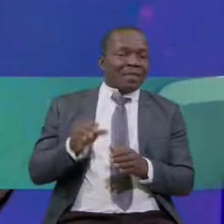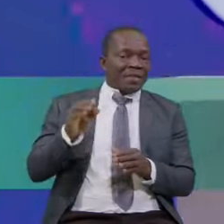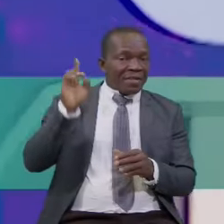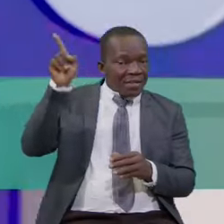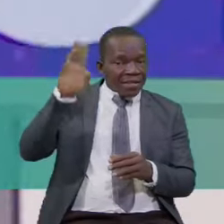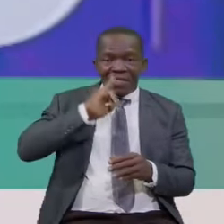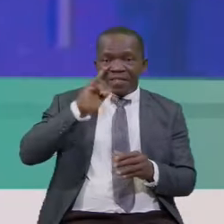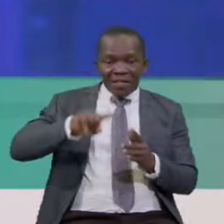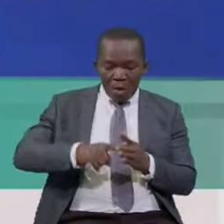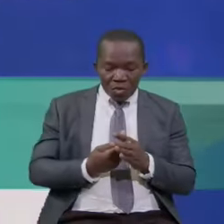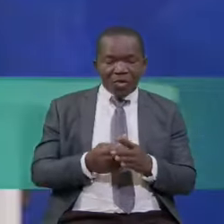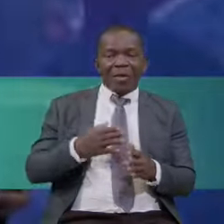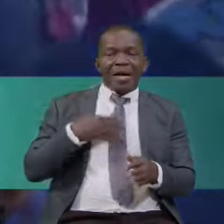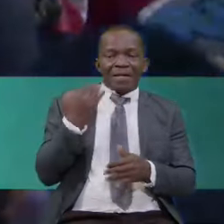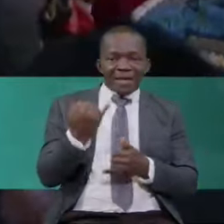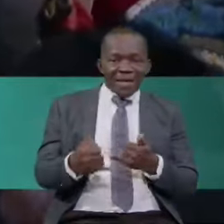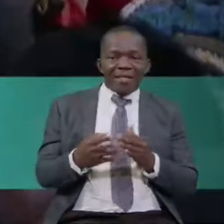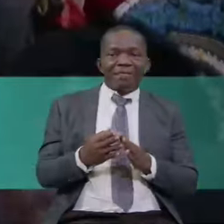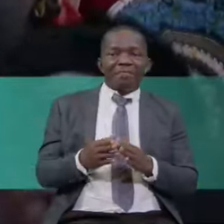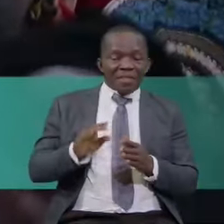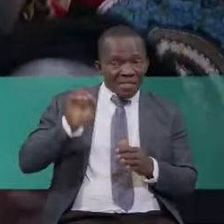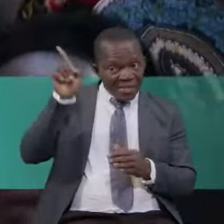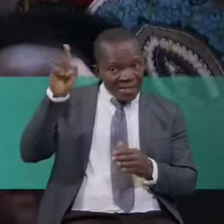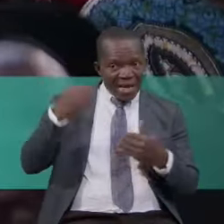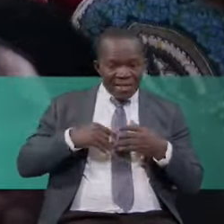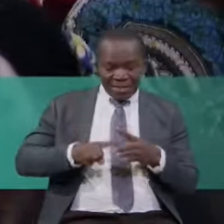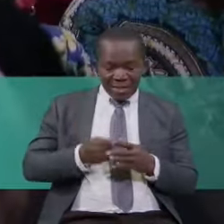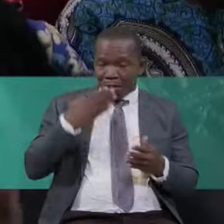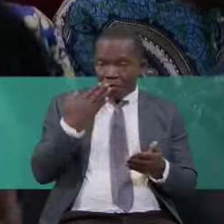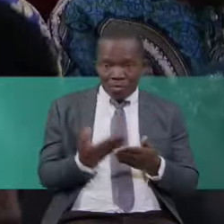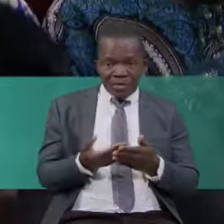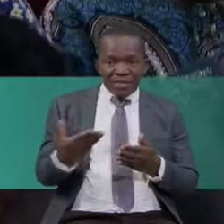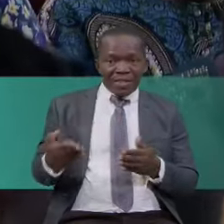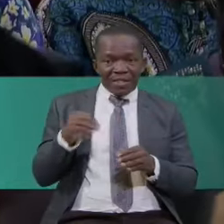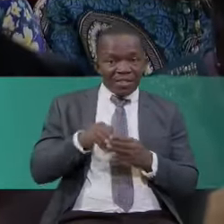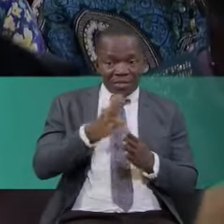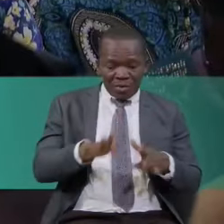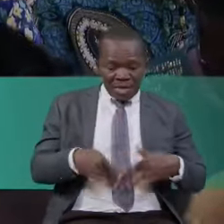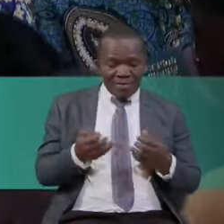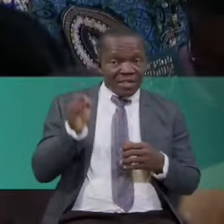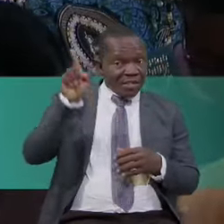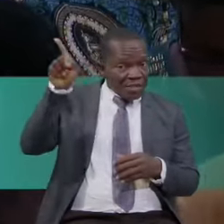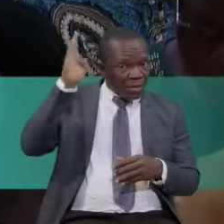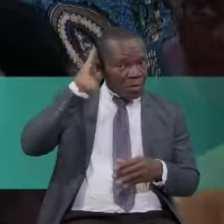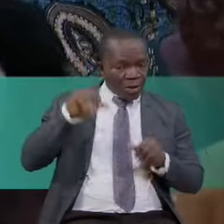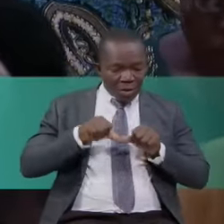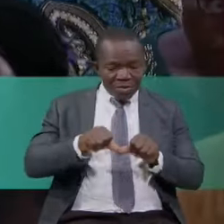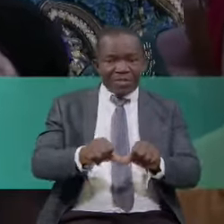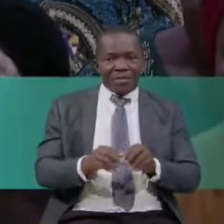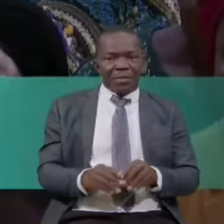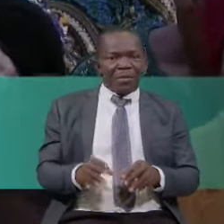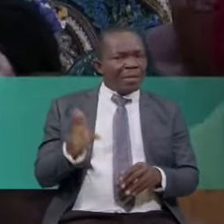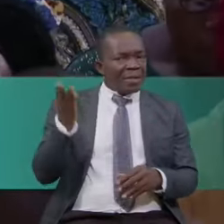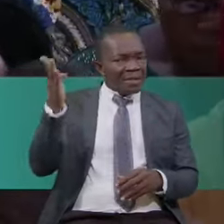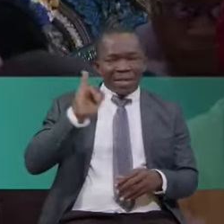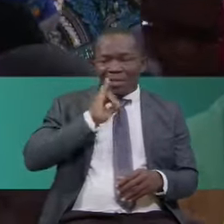l'origine il a commencé quelque chose de bon dans ta vie il va la il va la continuer il y a pas de crainte peut-être qu'il y a